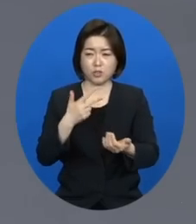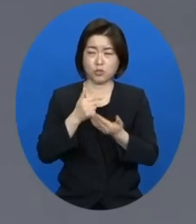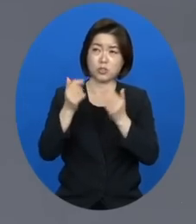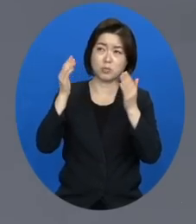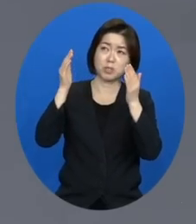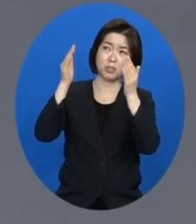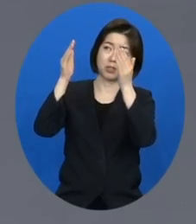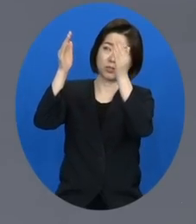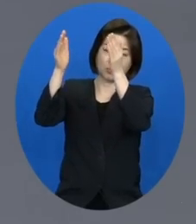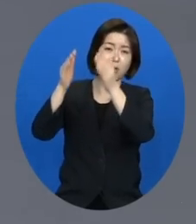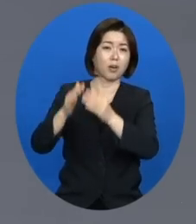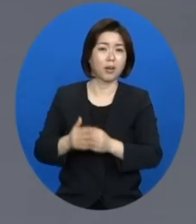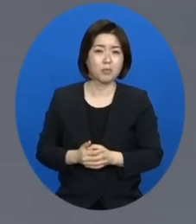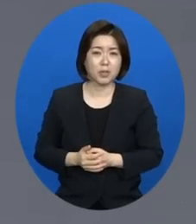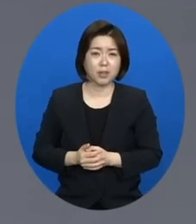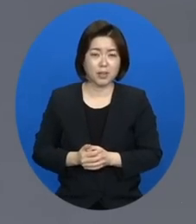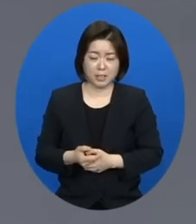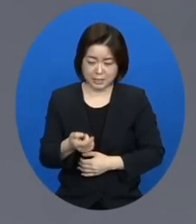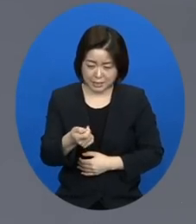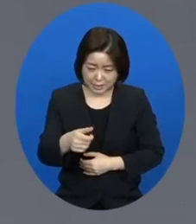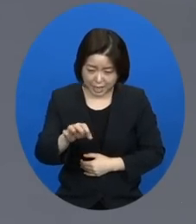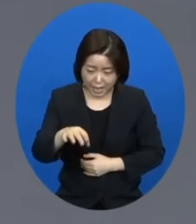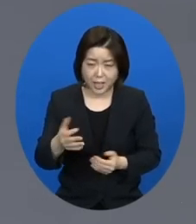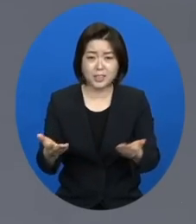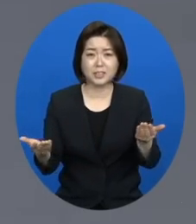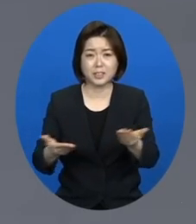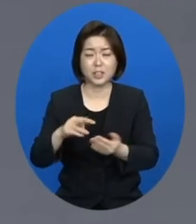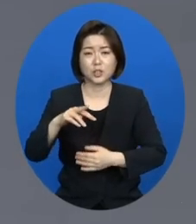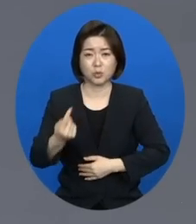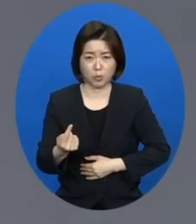주목하며 지극히 작은 일조차도